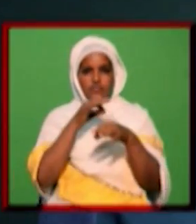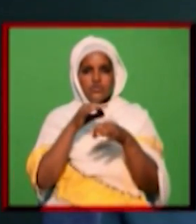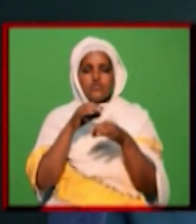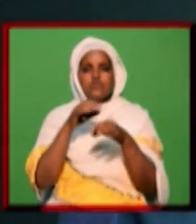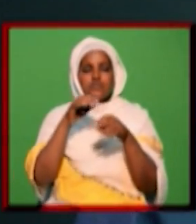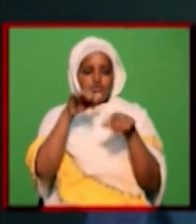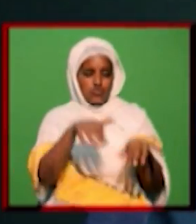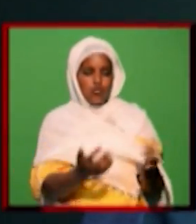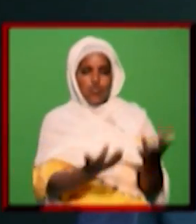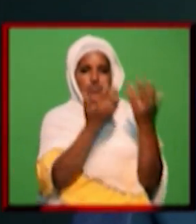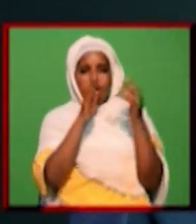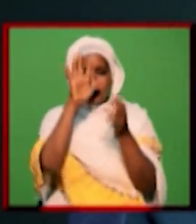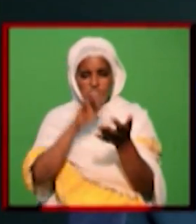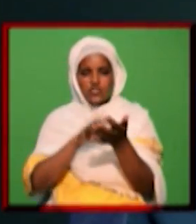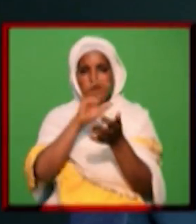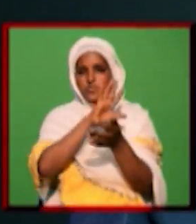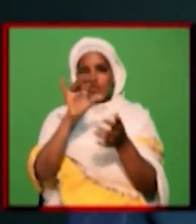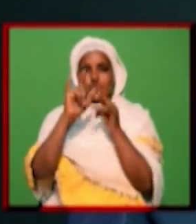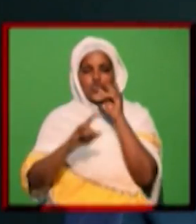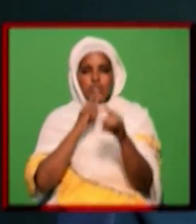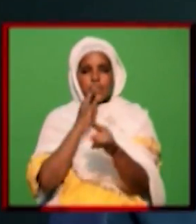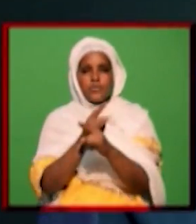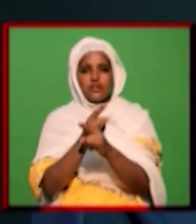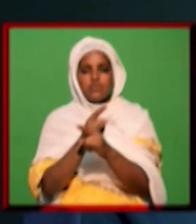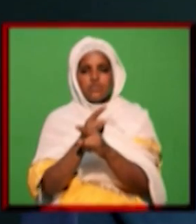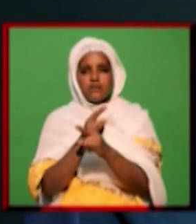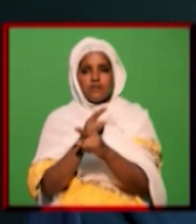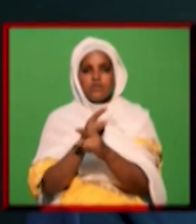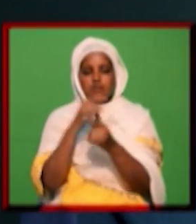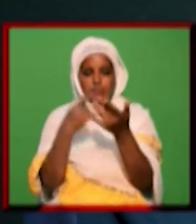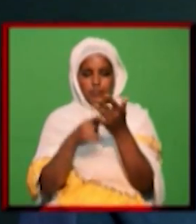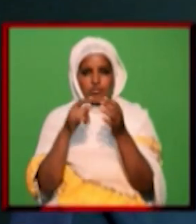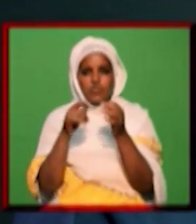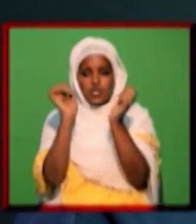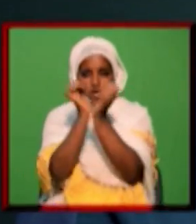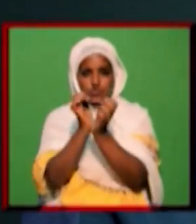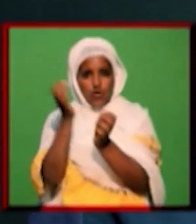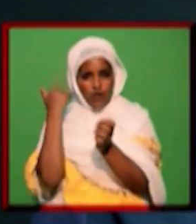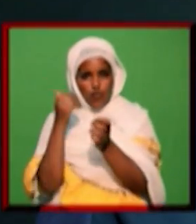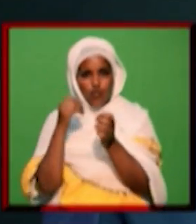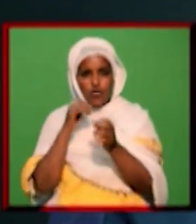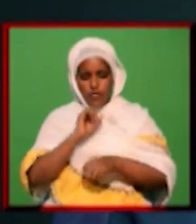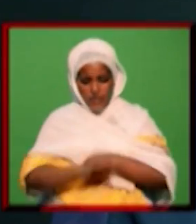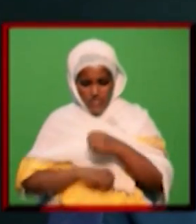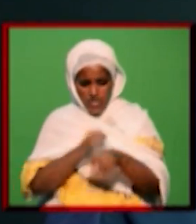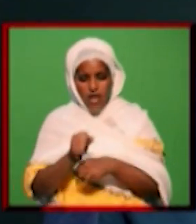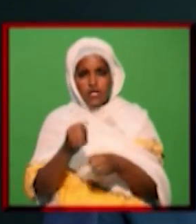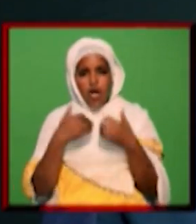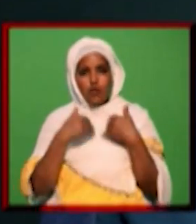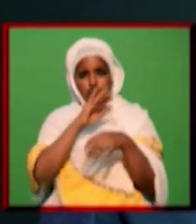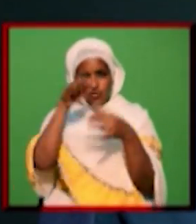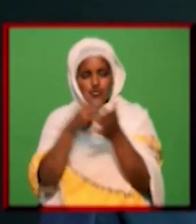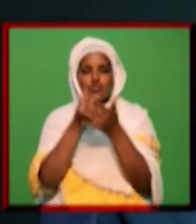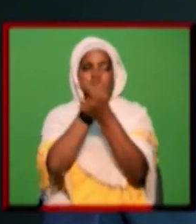ወርዶ ነፍሳትን 5500 ዘመን በዝገት በወህኒ ቤት የነበሩት በስቃይ በደይን የነበሩት